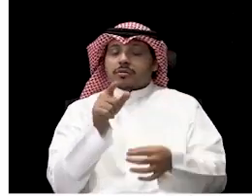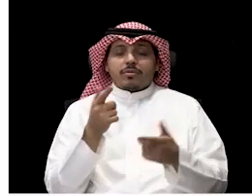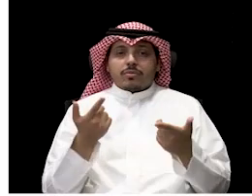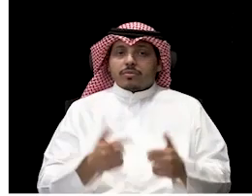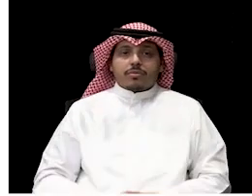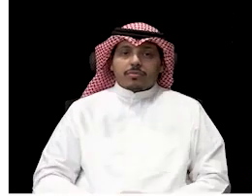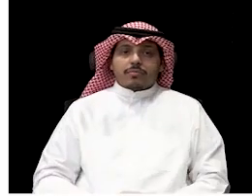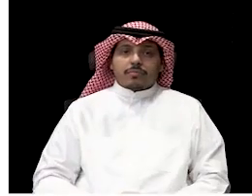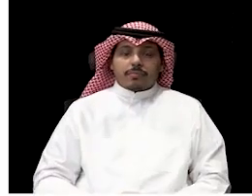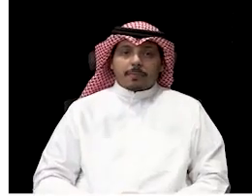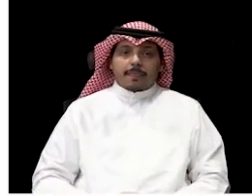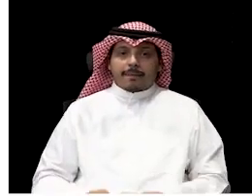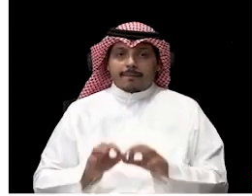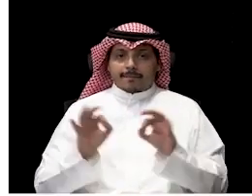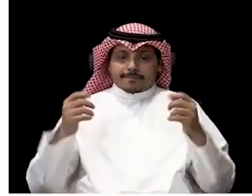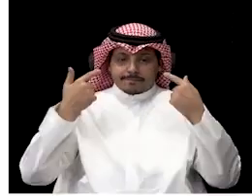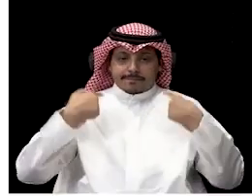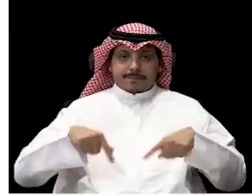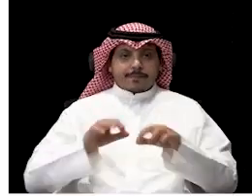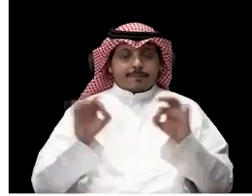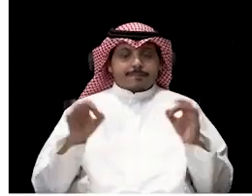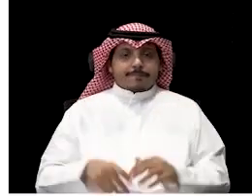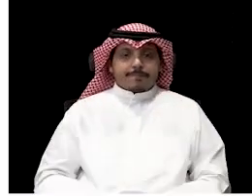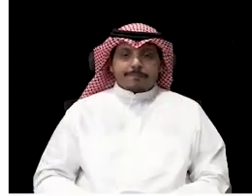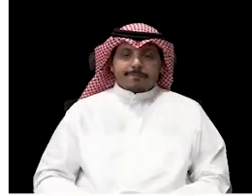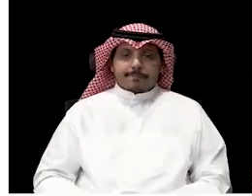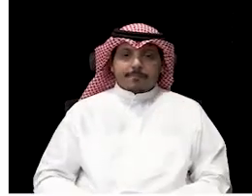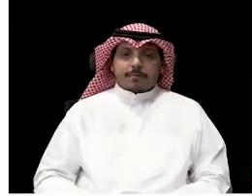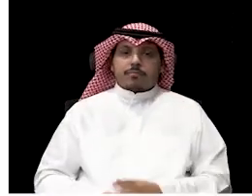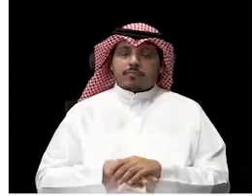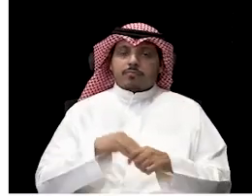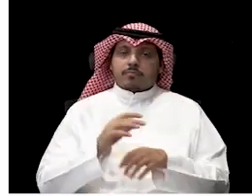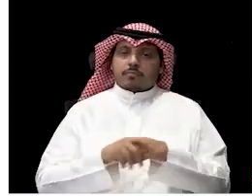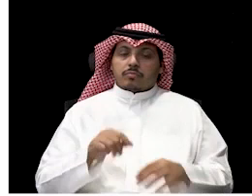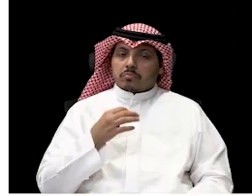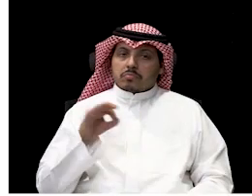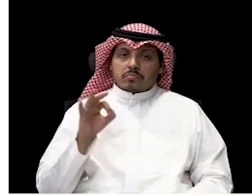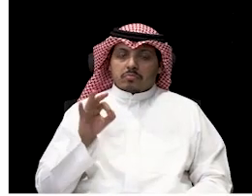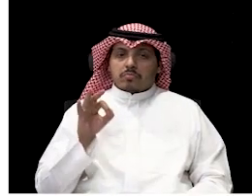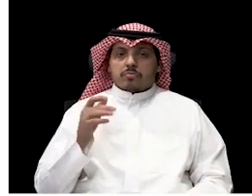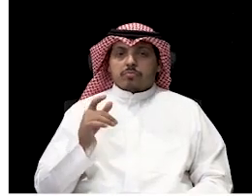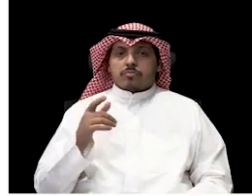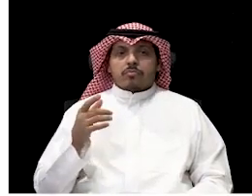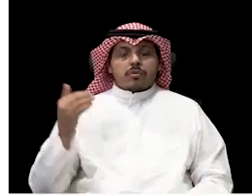المقصود بالقدرات؟ هي الاستعدادات الفطرية الموجودة فيك، المواهب، الملكات التي